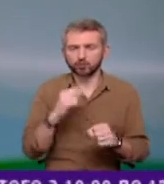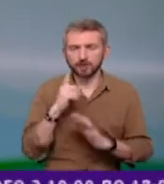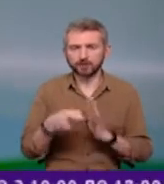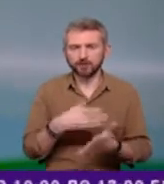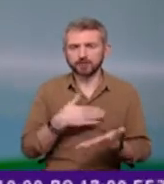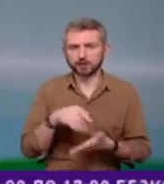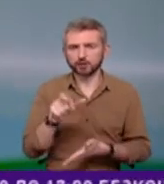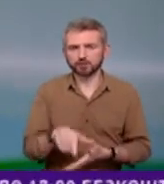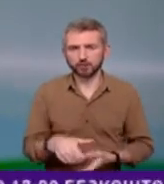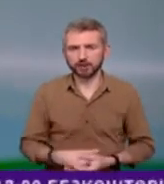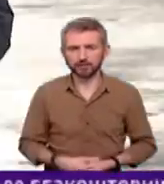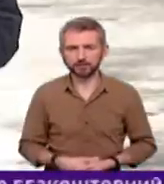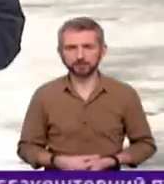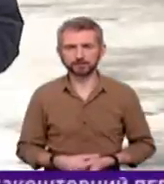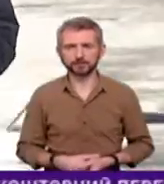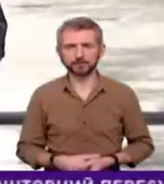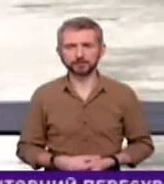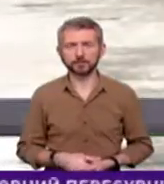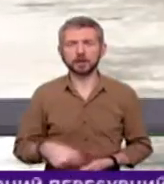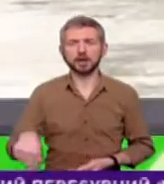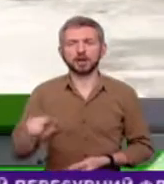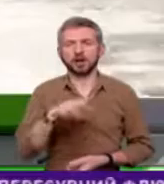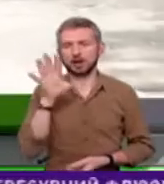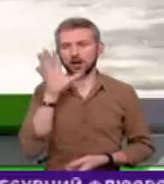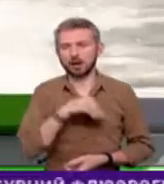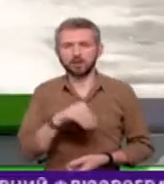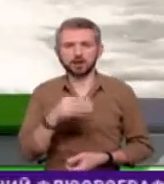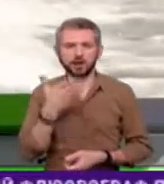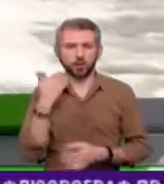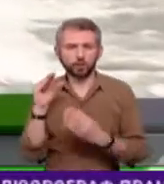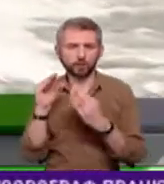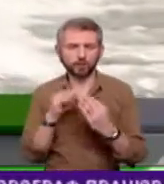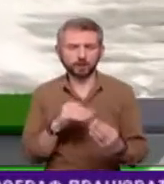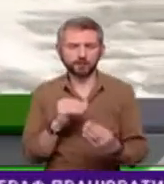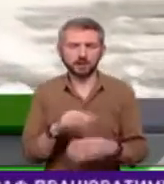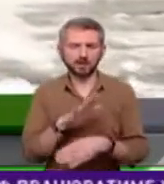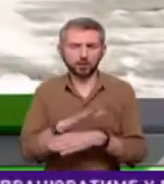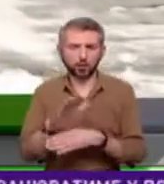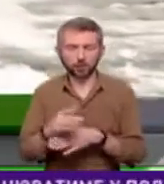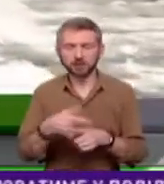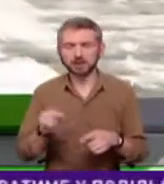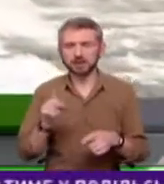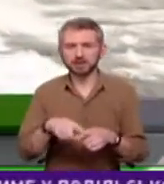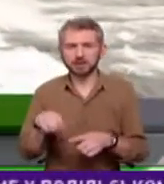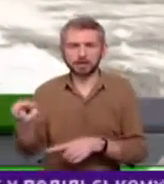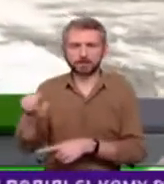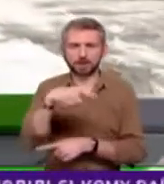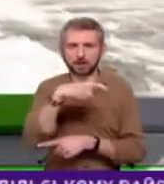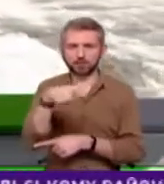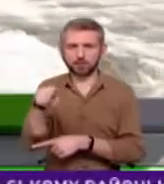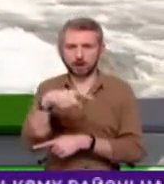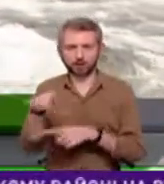Богдан Бур'яненко. Їм під силу і легкові автівки, і кіоски. Ці